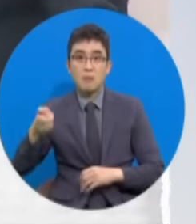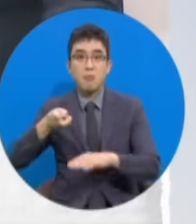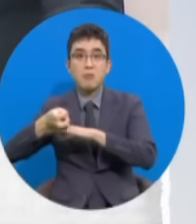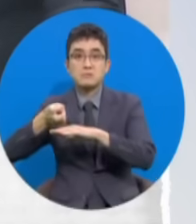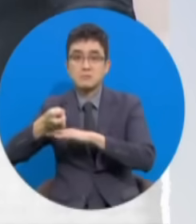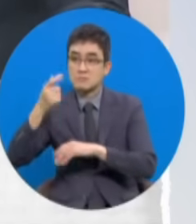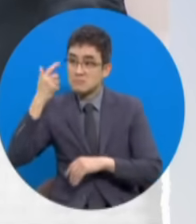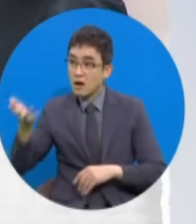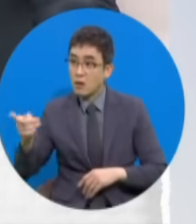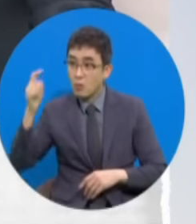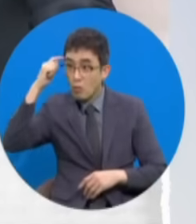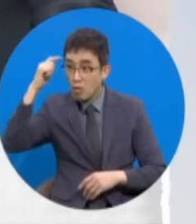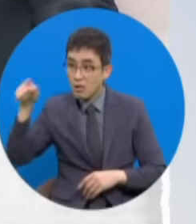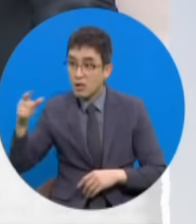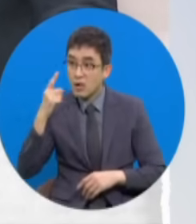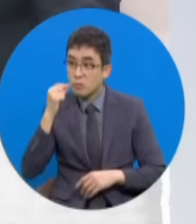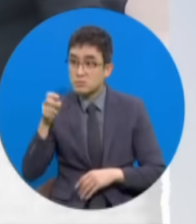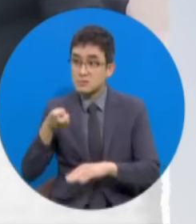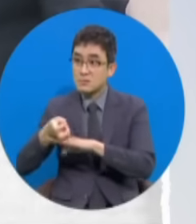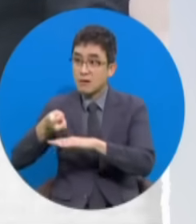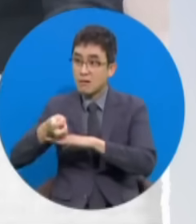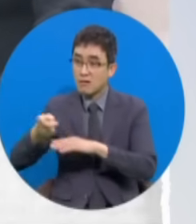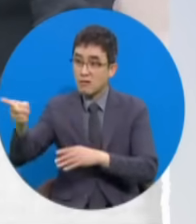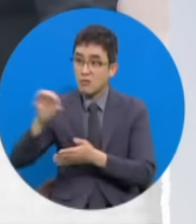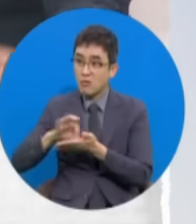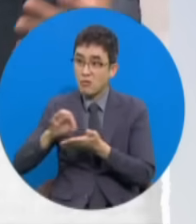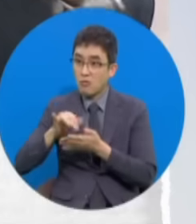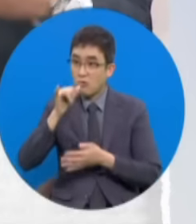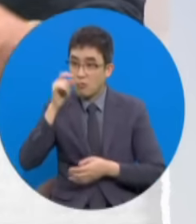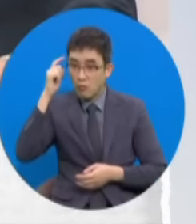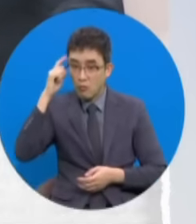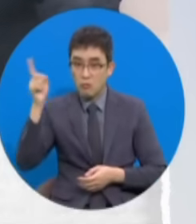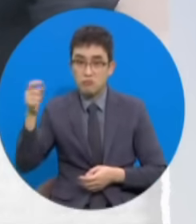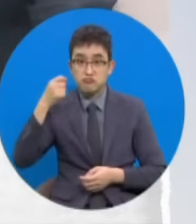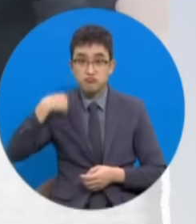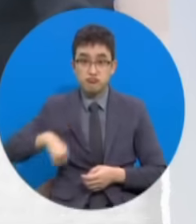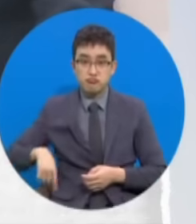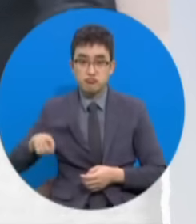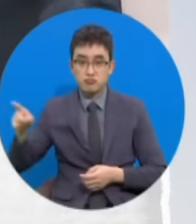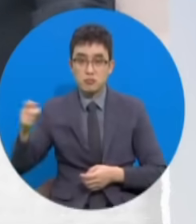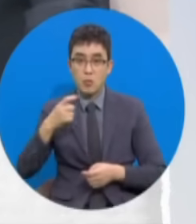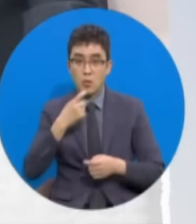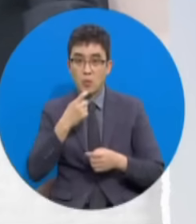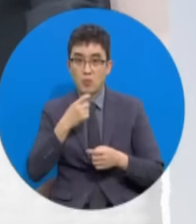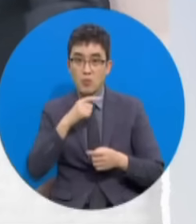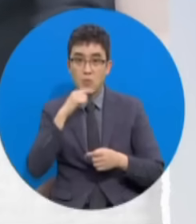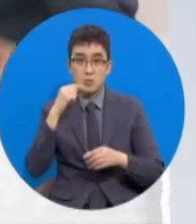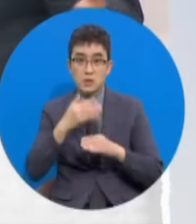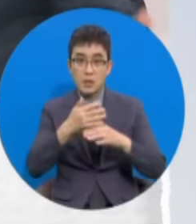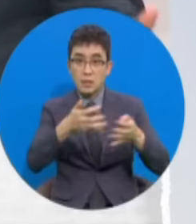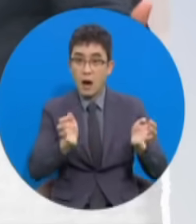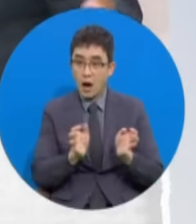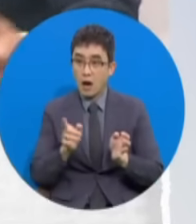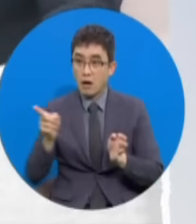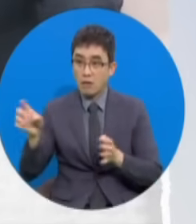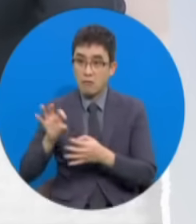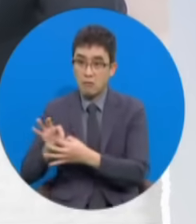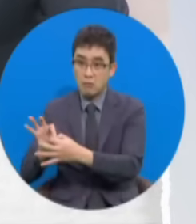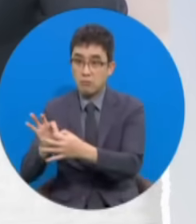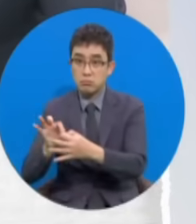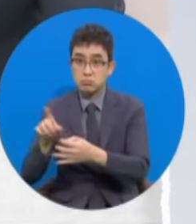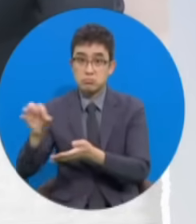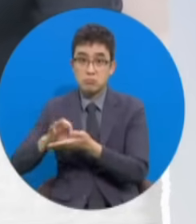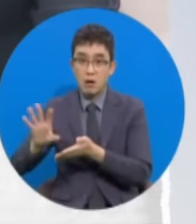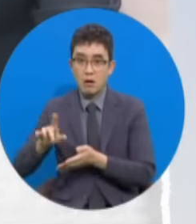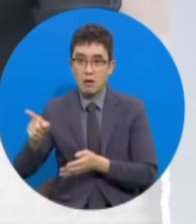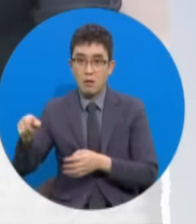내가 물어봤어요. 왜 중국 차를 안 사고 중국 공산당의 그 당에서 일본 차 중국 차를 쓰다가